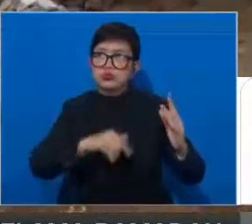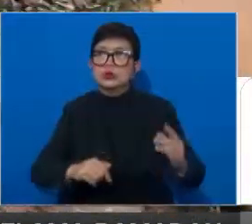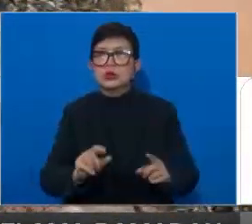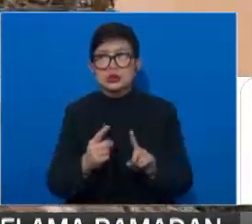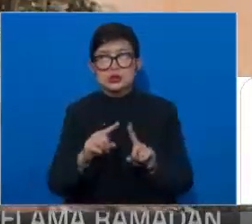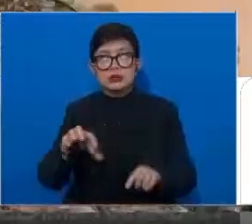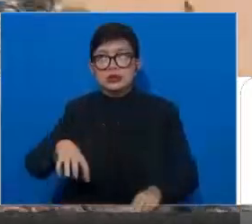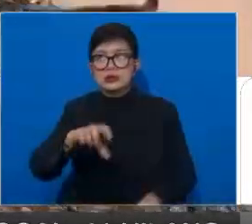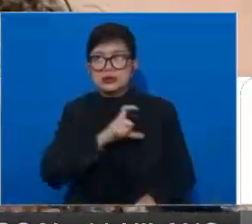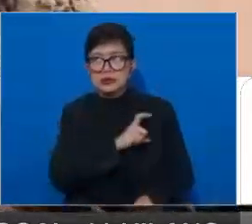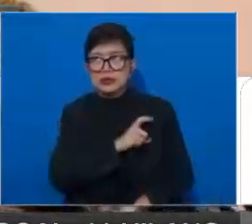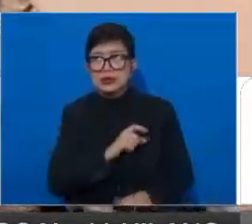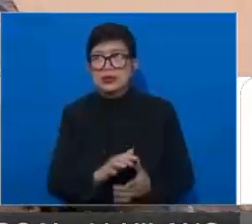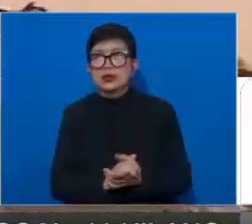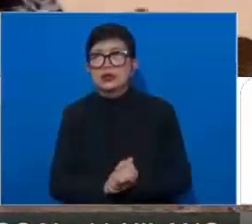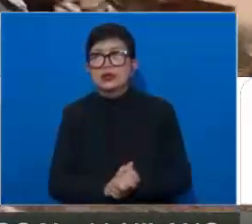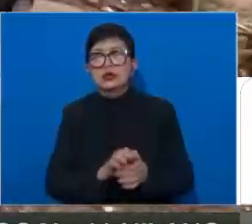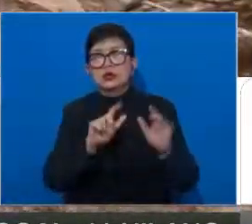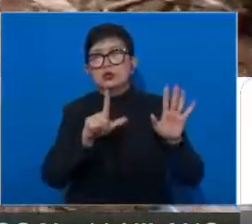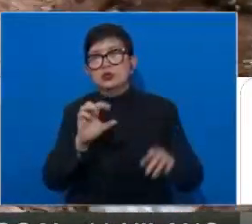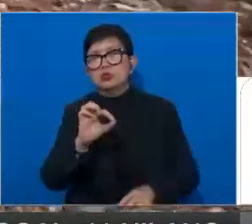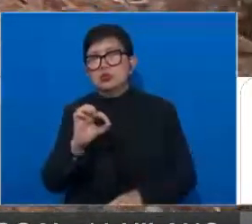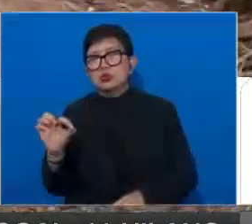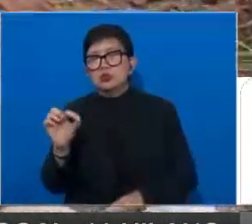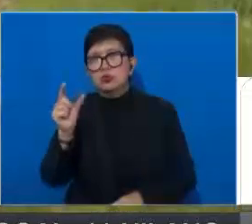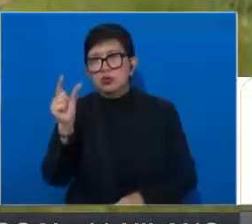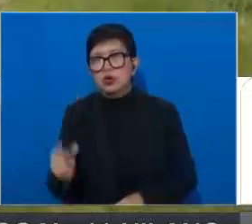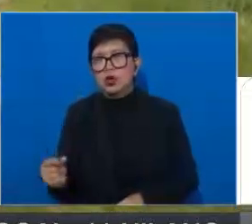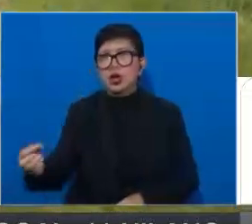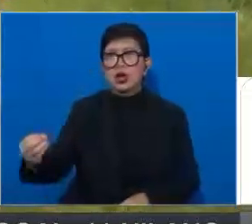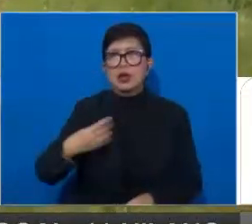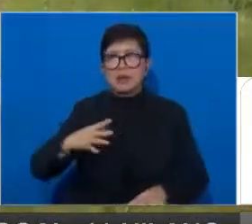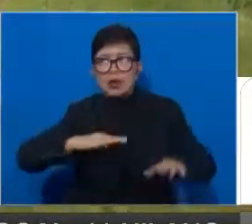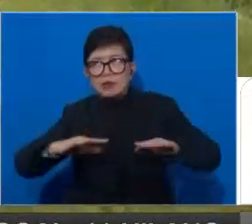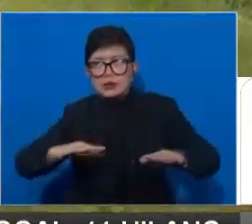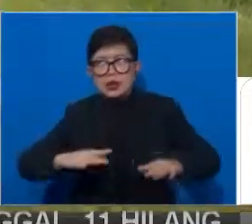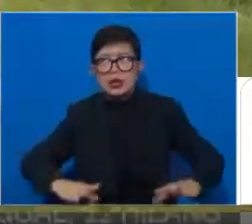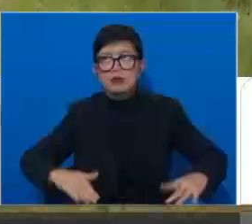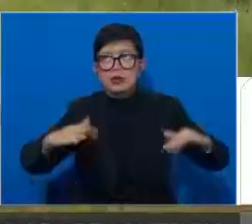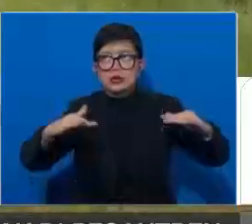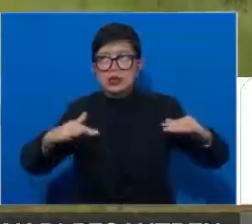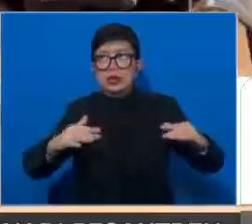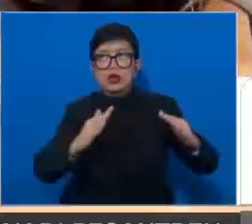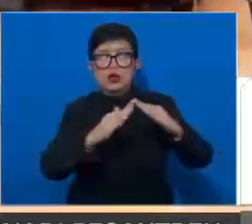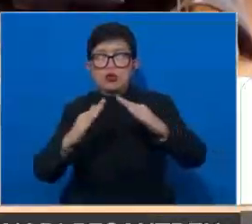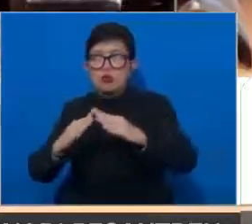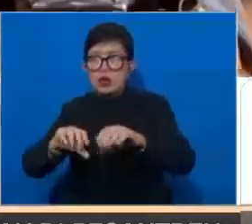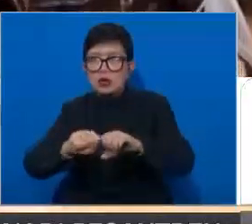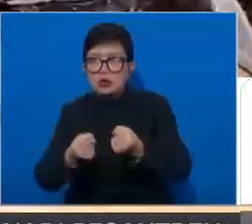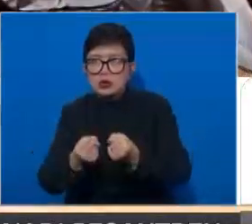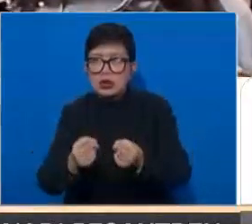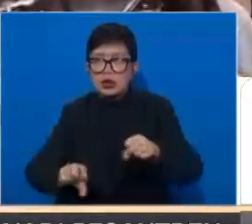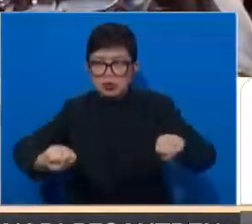Selatan. Sekitar 70 ribu warga terdampak banjir dan longsor. Rumah yang rusak dan kendaraan yang tertimbun masih